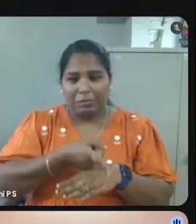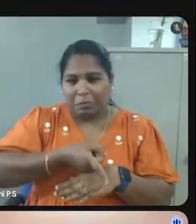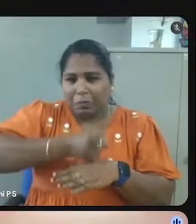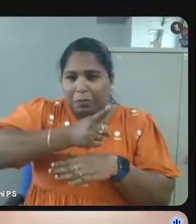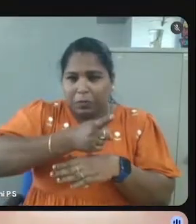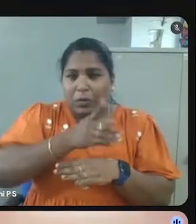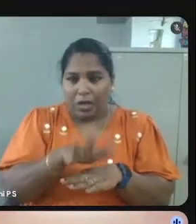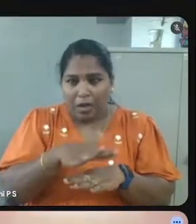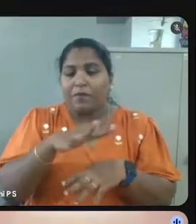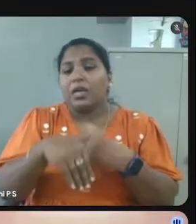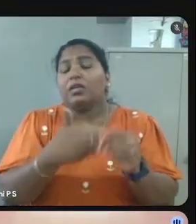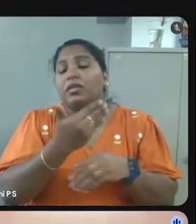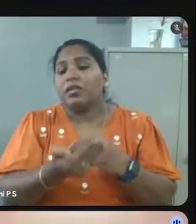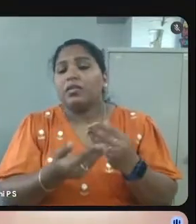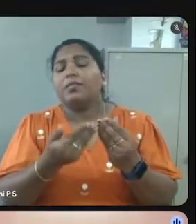പല സർട്ടൻ